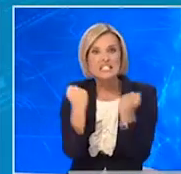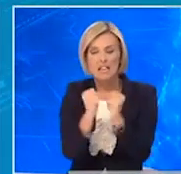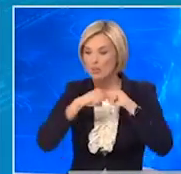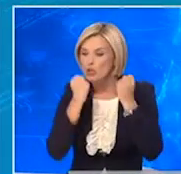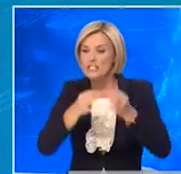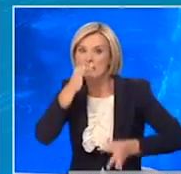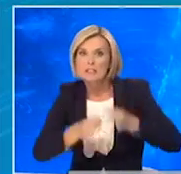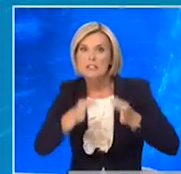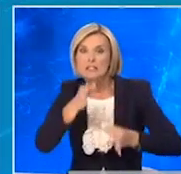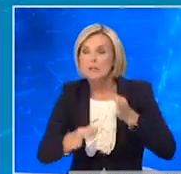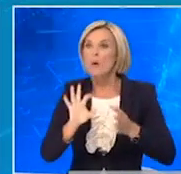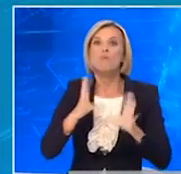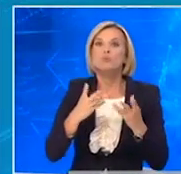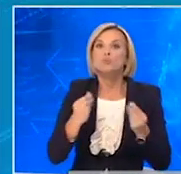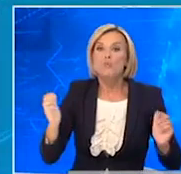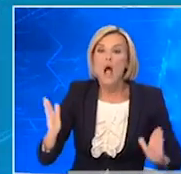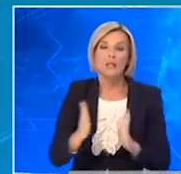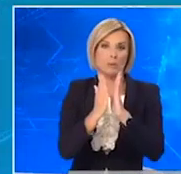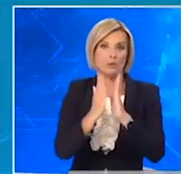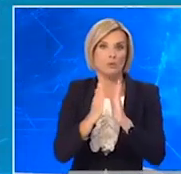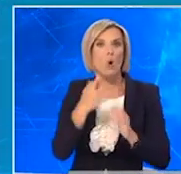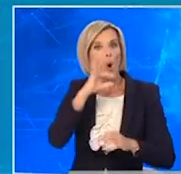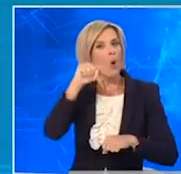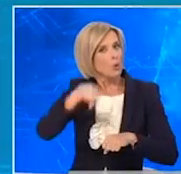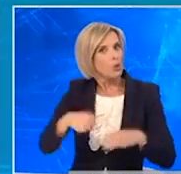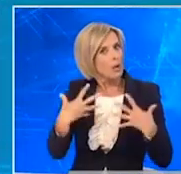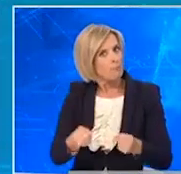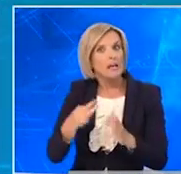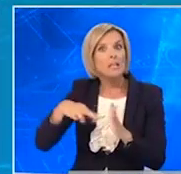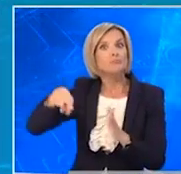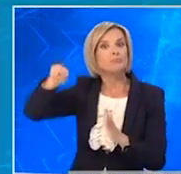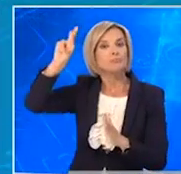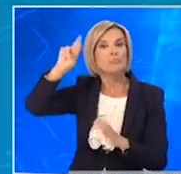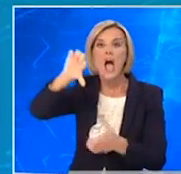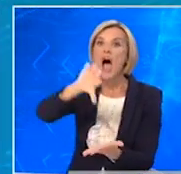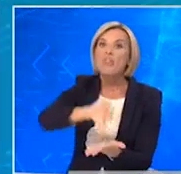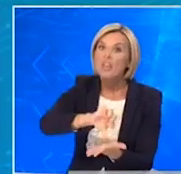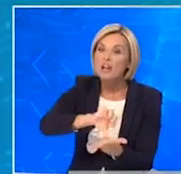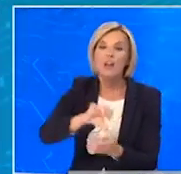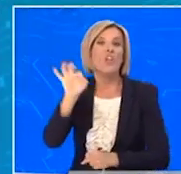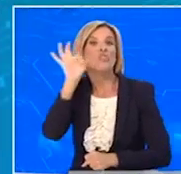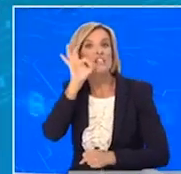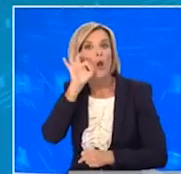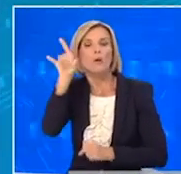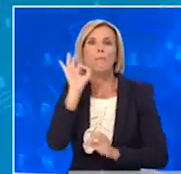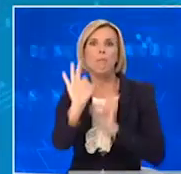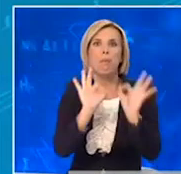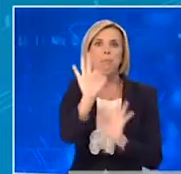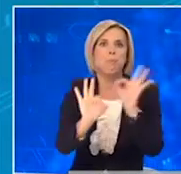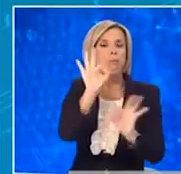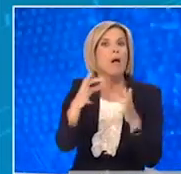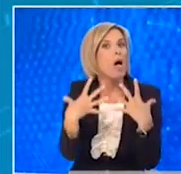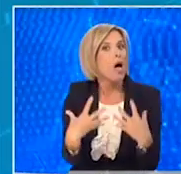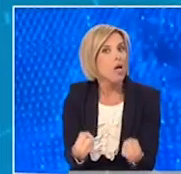οι συμπολίτες μας. Η αύξηση των κρουσμάτων, ιδιαίτερα σε αστικά κέντρα όπως η Αθήνα και η Θεσσαλονίκη, αποδεικνύει ξεκάθαρα ότι ο